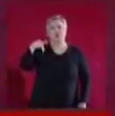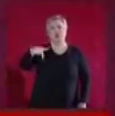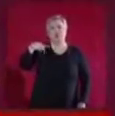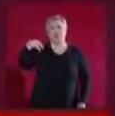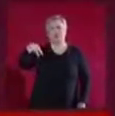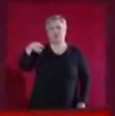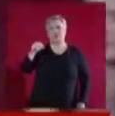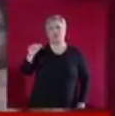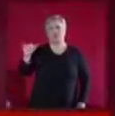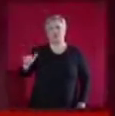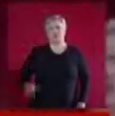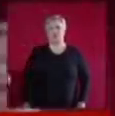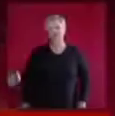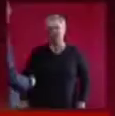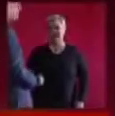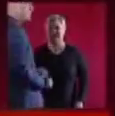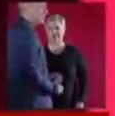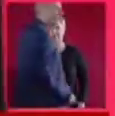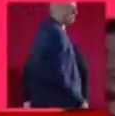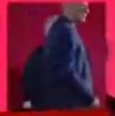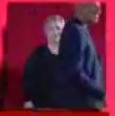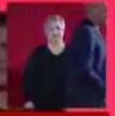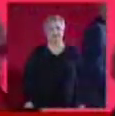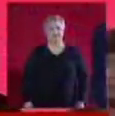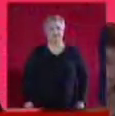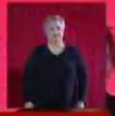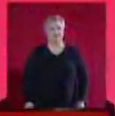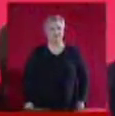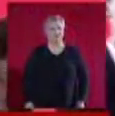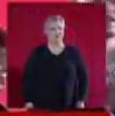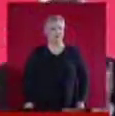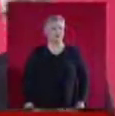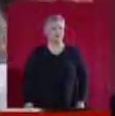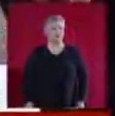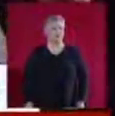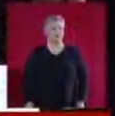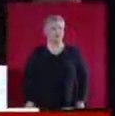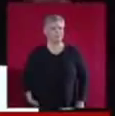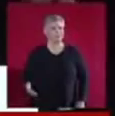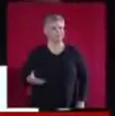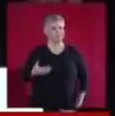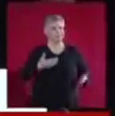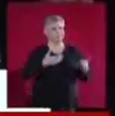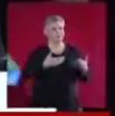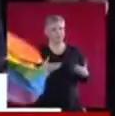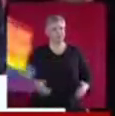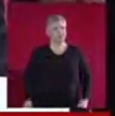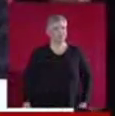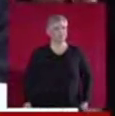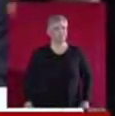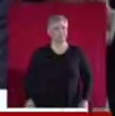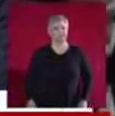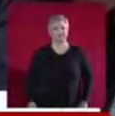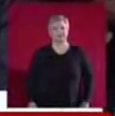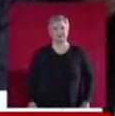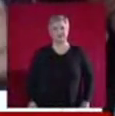δημοσιογραφίας ο άνθρωπος που γνωρίζει καλύτερα από τον καθένα πώς να ξεμπροστιάζει τους μηχανισμούς της προπαγάνδας και το fake